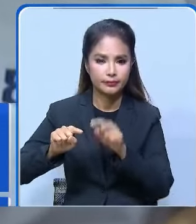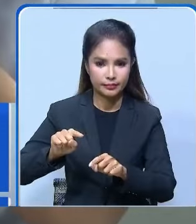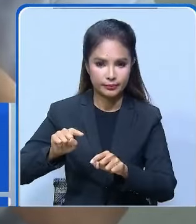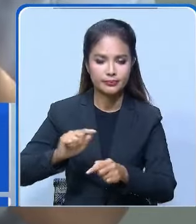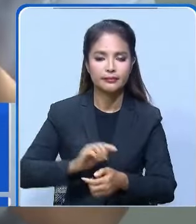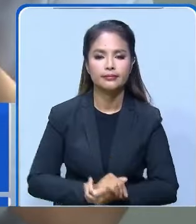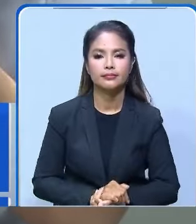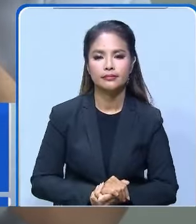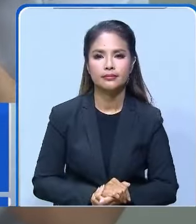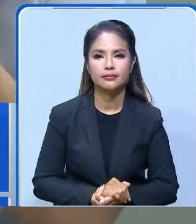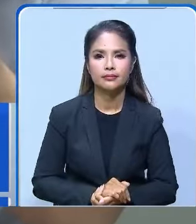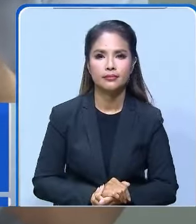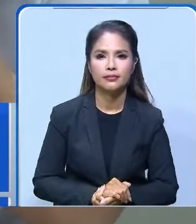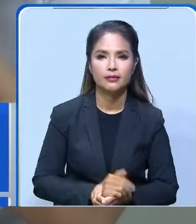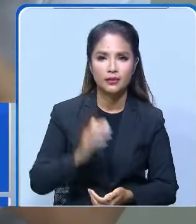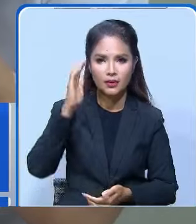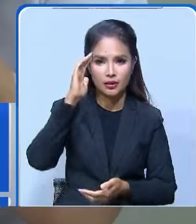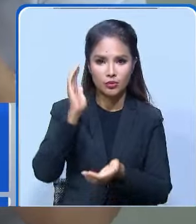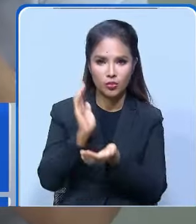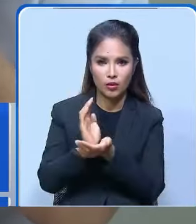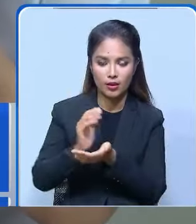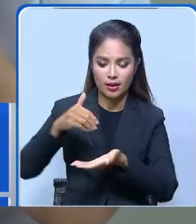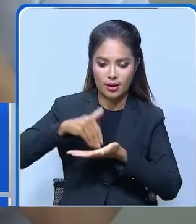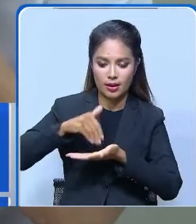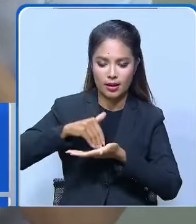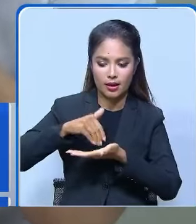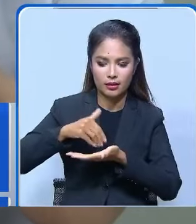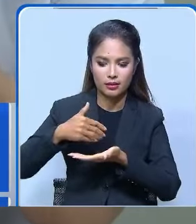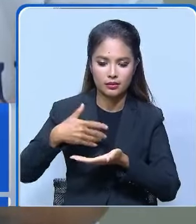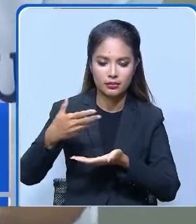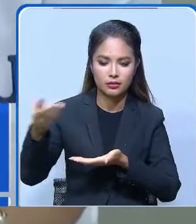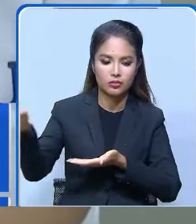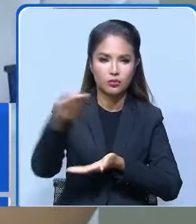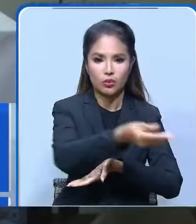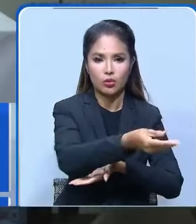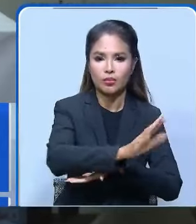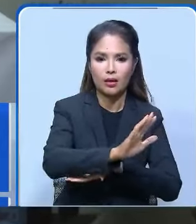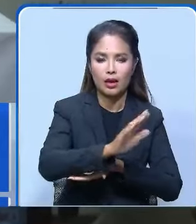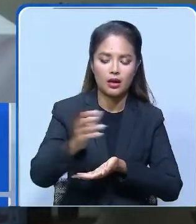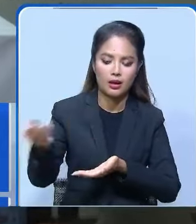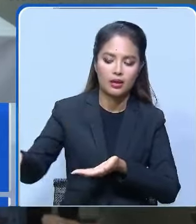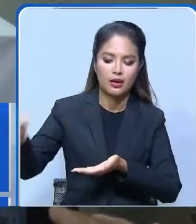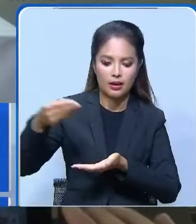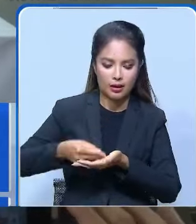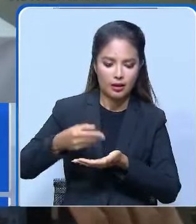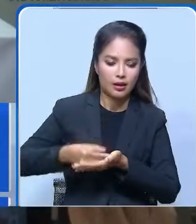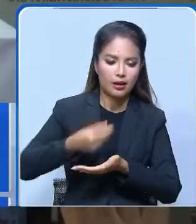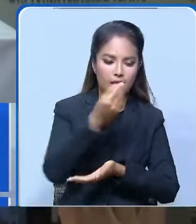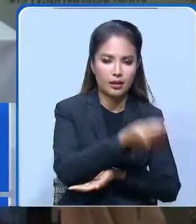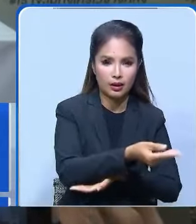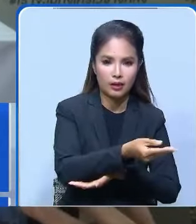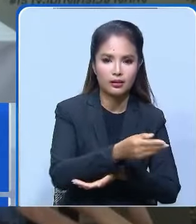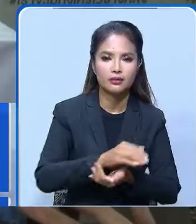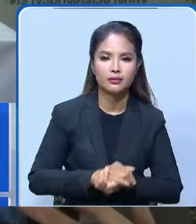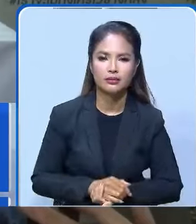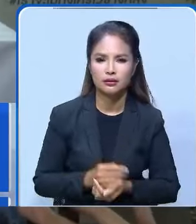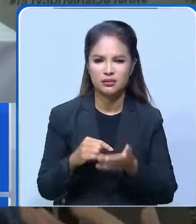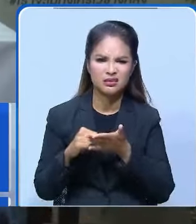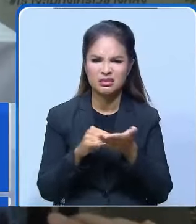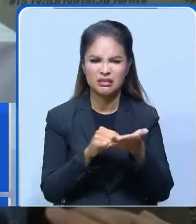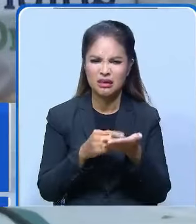ให้ตำรวจเป็นคนกลางไม่ได้เป็นคนเอาเงินไปคืนให้กับผู้เสียหายโดยตรง ไม่รู้ว่าตกลงกันอะไรยังไงหรือเปล่าหรือใครเป็นคนเสนอหรืออะไรยัง